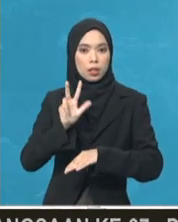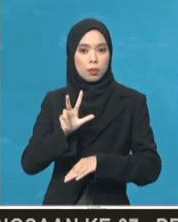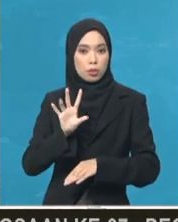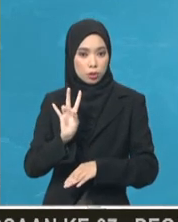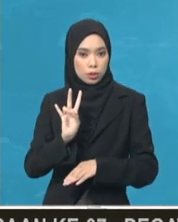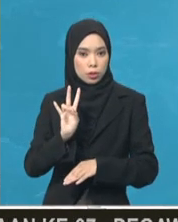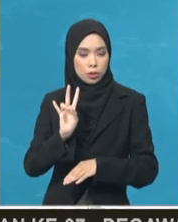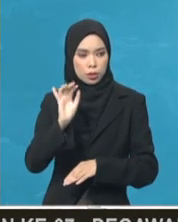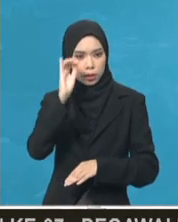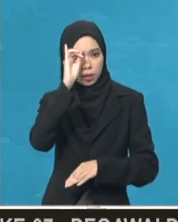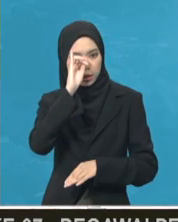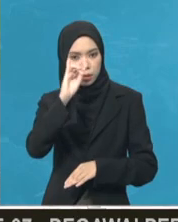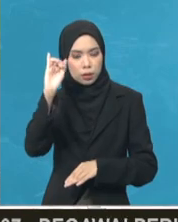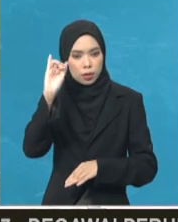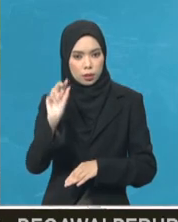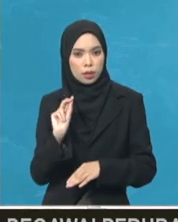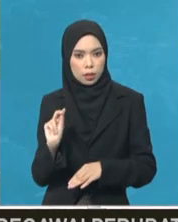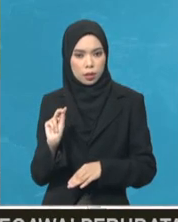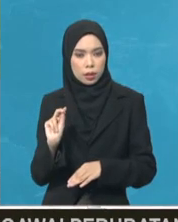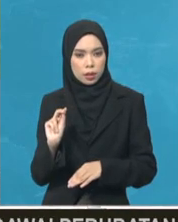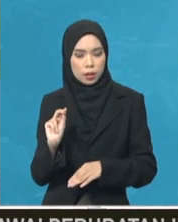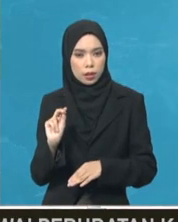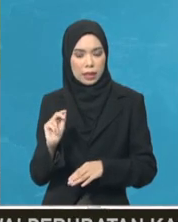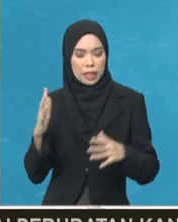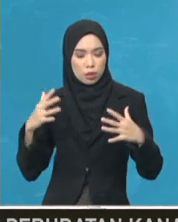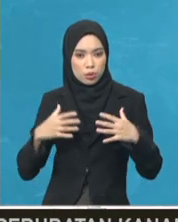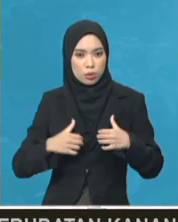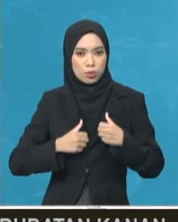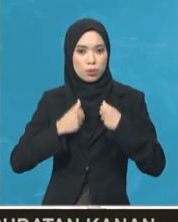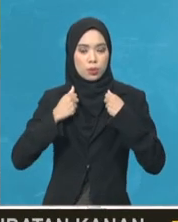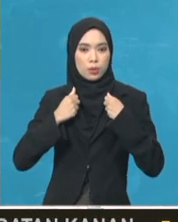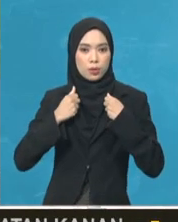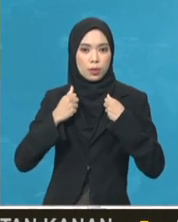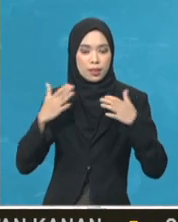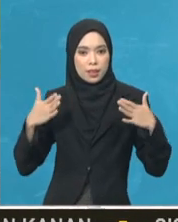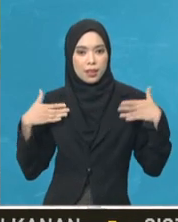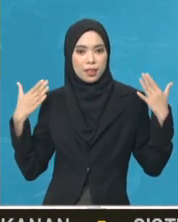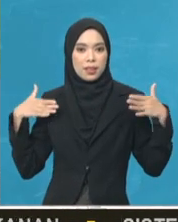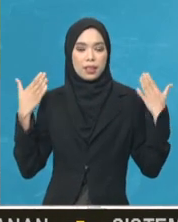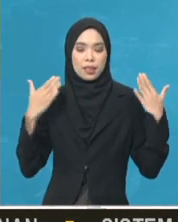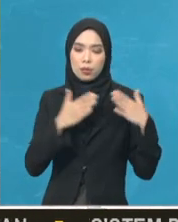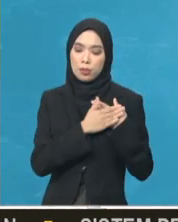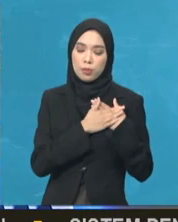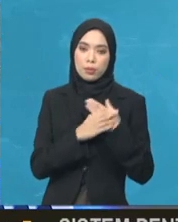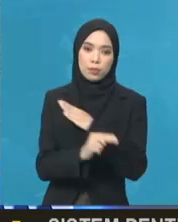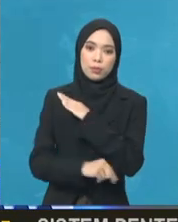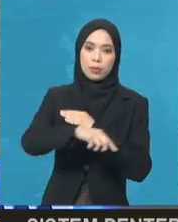akan memindahkan dengan penuh semangat dan kegembiraan dan patriotisme